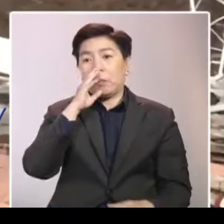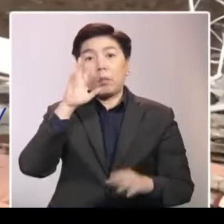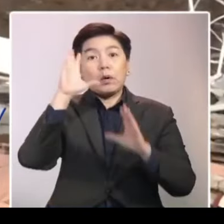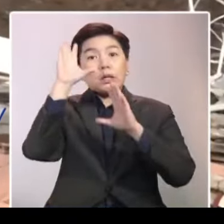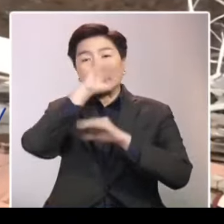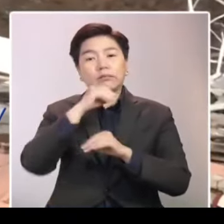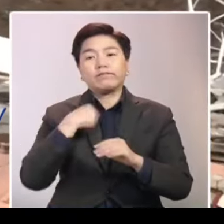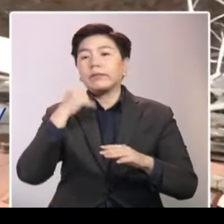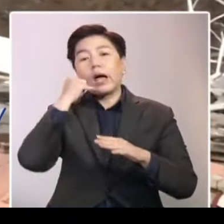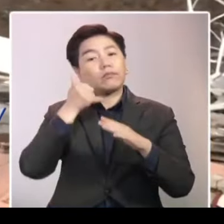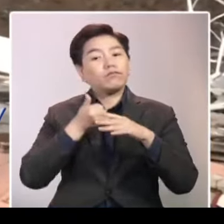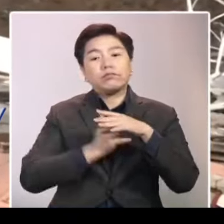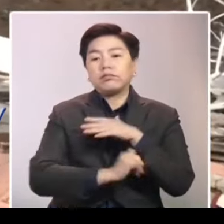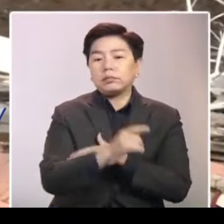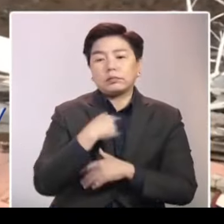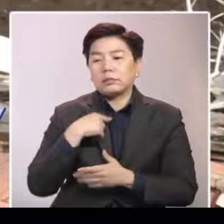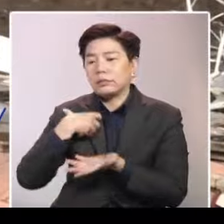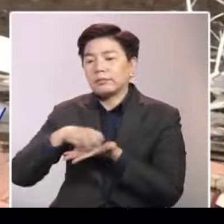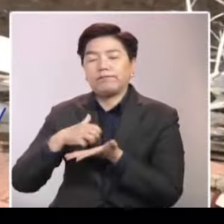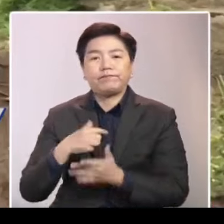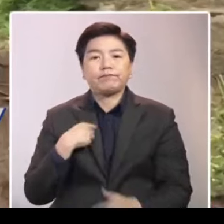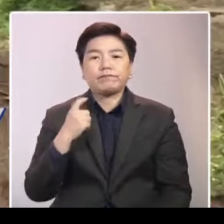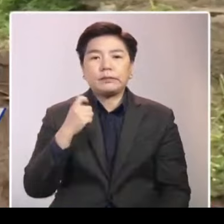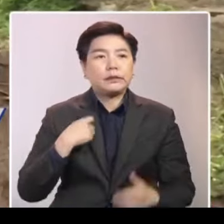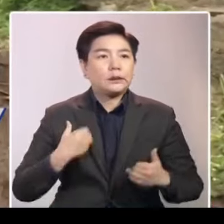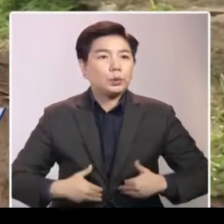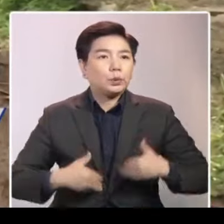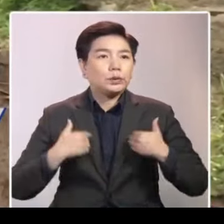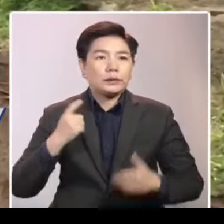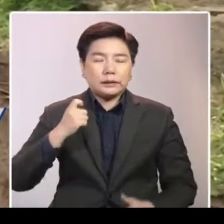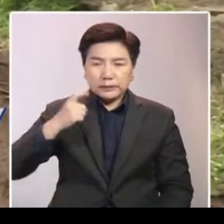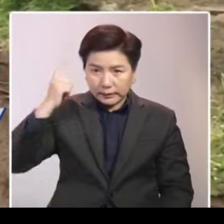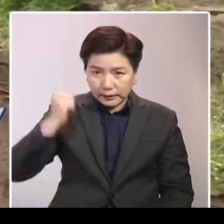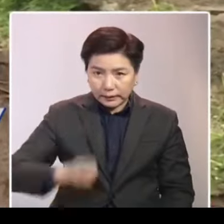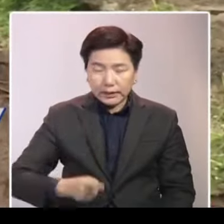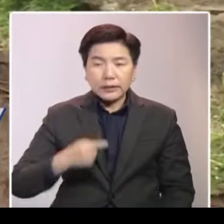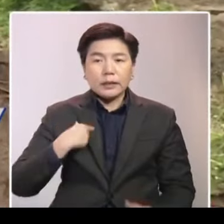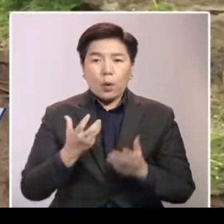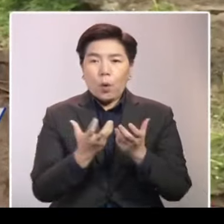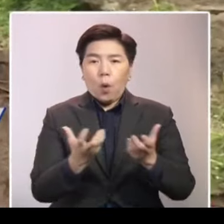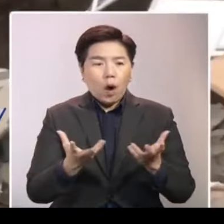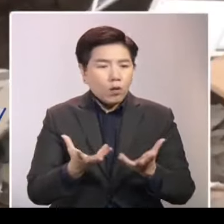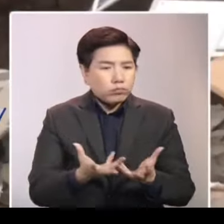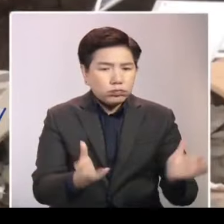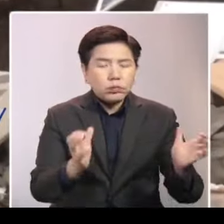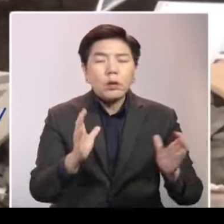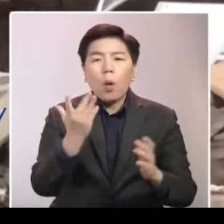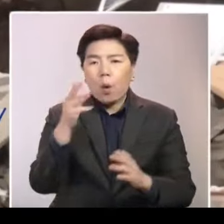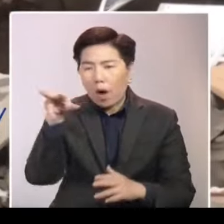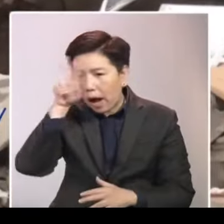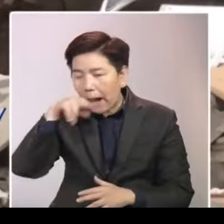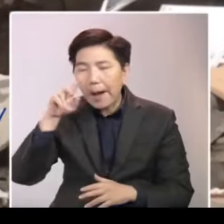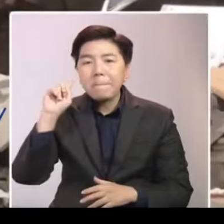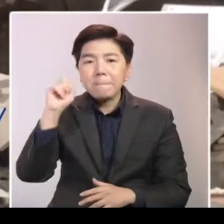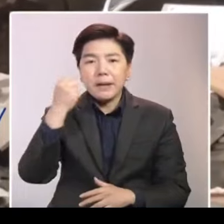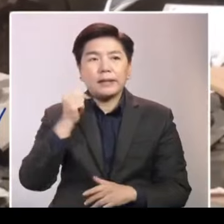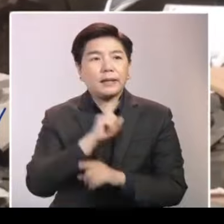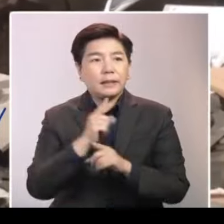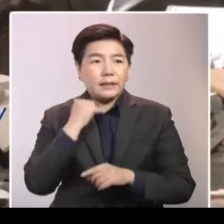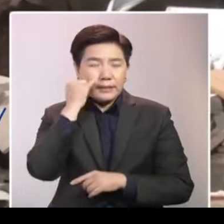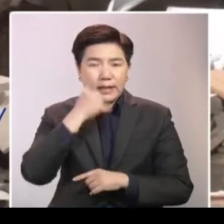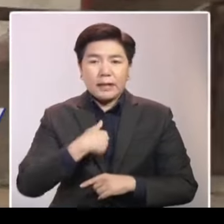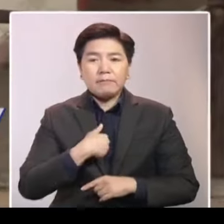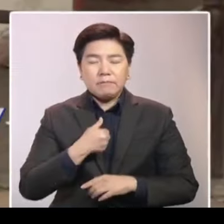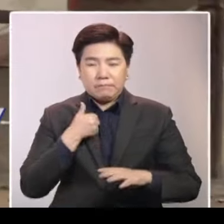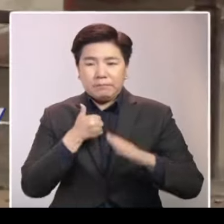งได้ไหลไปกับน้ำไม่ได้มาเล่านาทีชีวิตให้ฟังแบบนี้ส่วนข้าวของที่หายไปไว้หาใหม่ได้แต่ยายยืนยันว่า